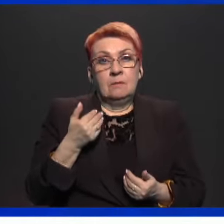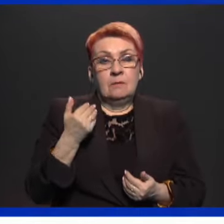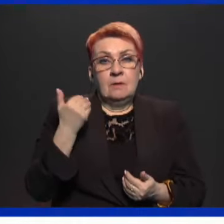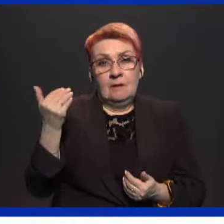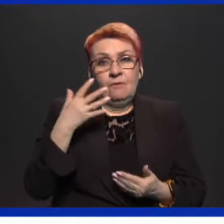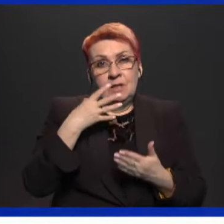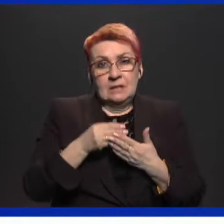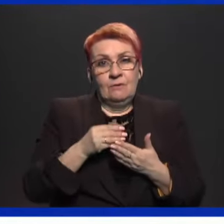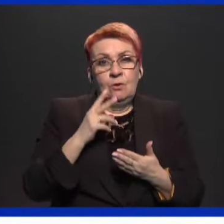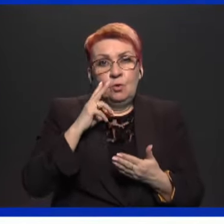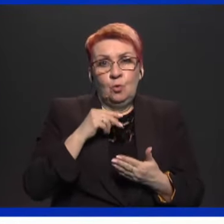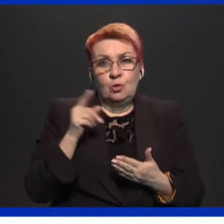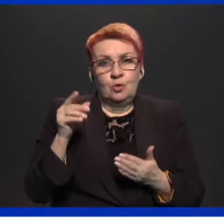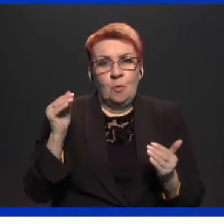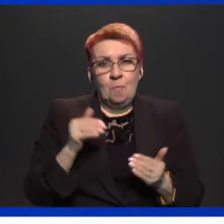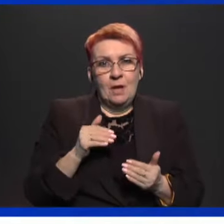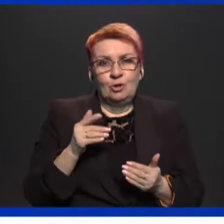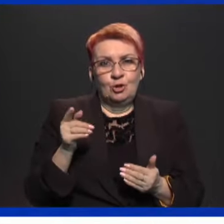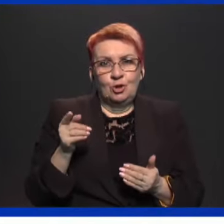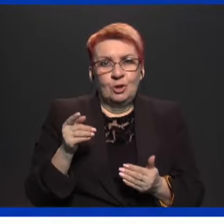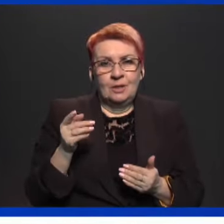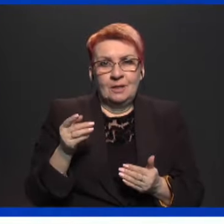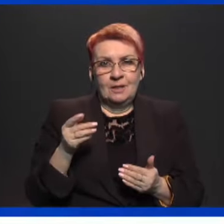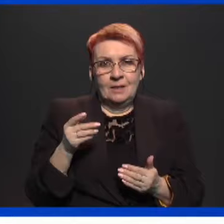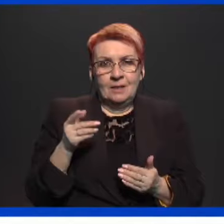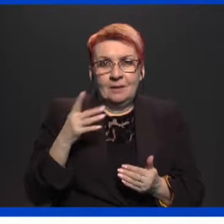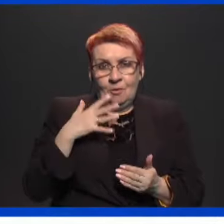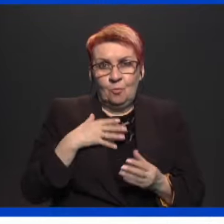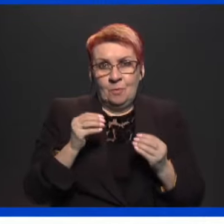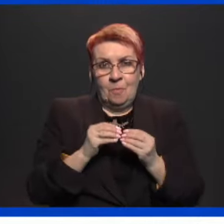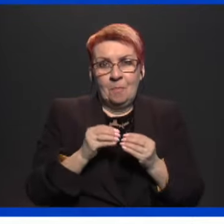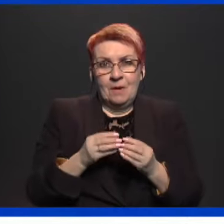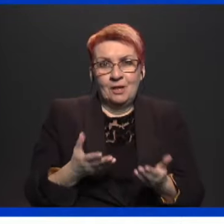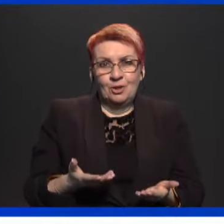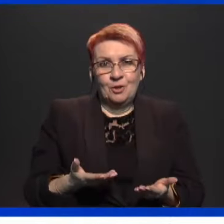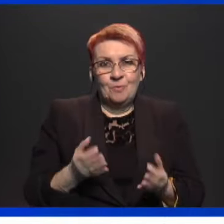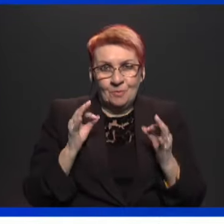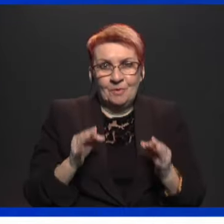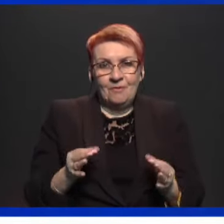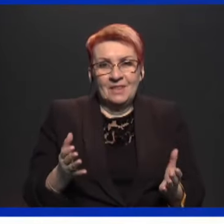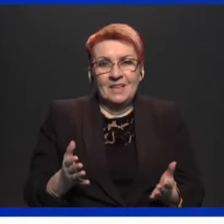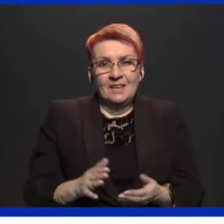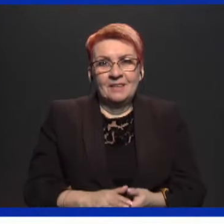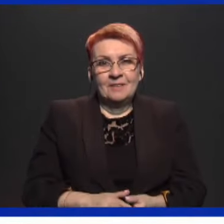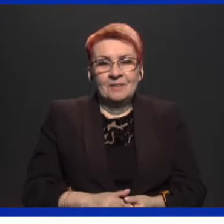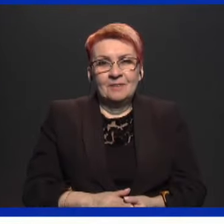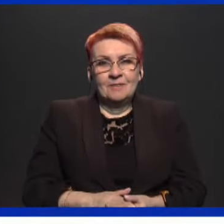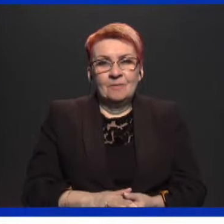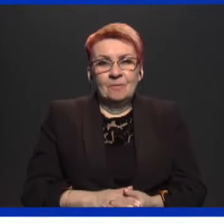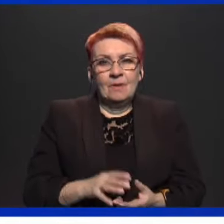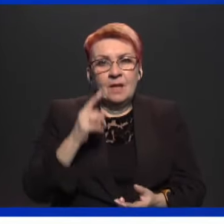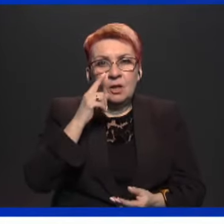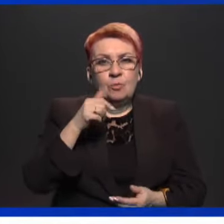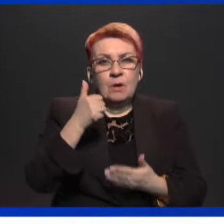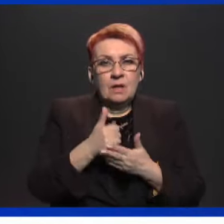доченьку не стали любить, и это не значит, что вы как-то к ней относитесь небрежно. Я думаю, что главное